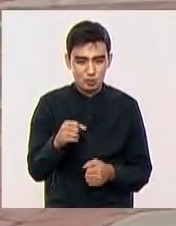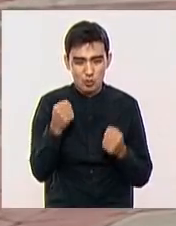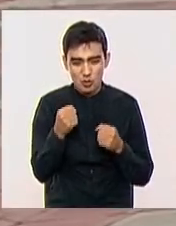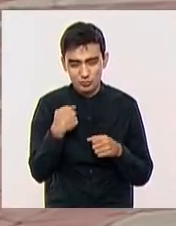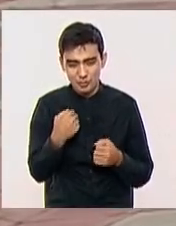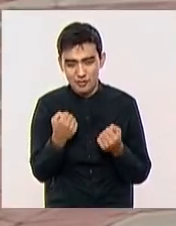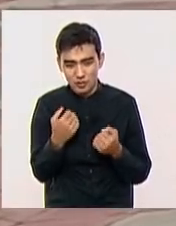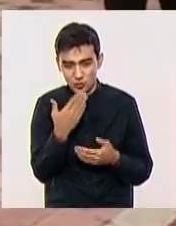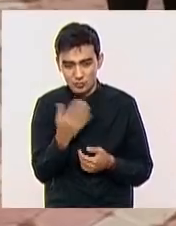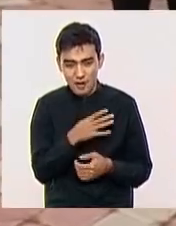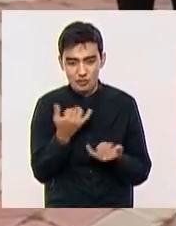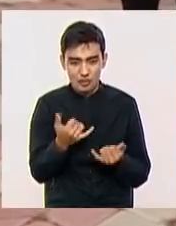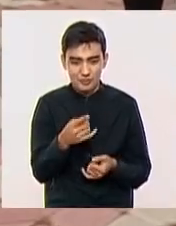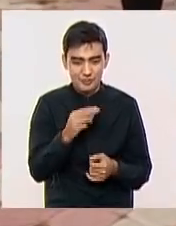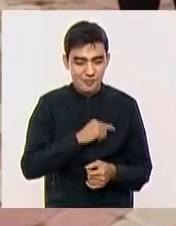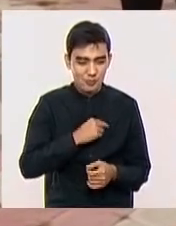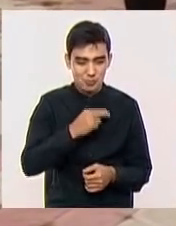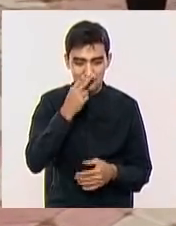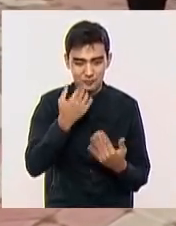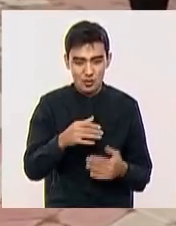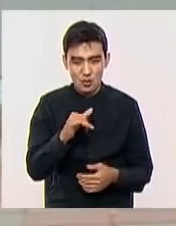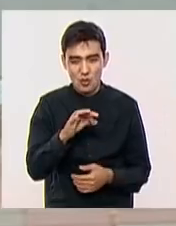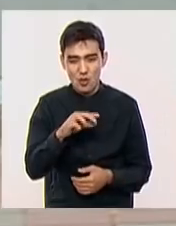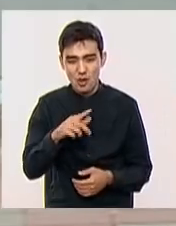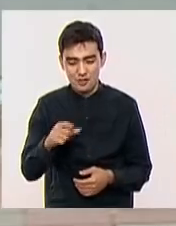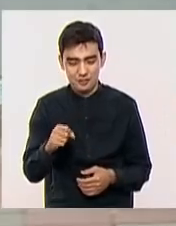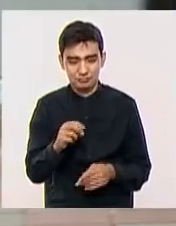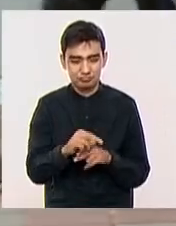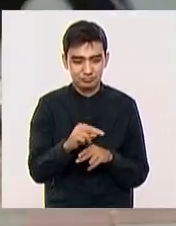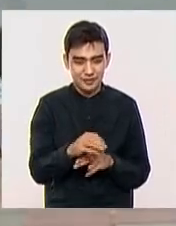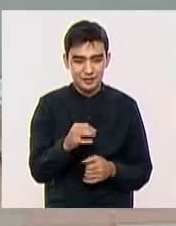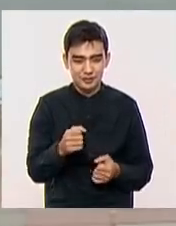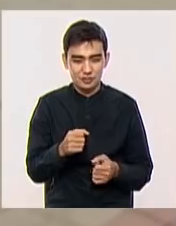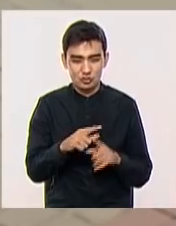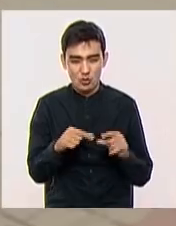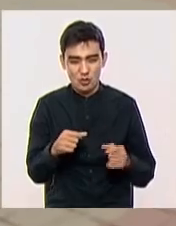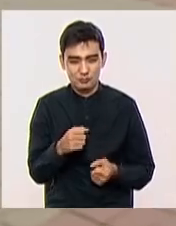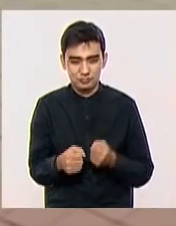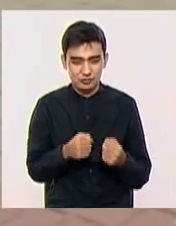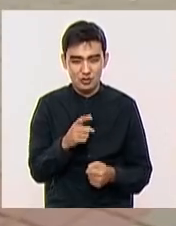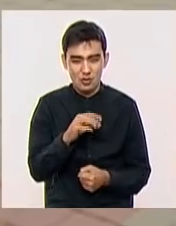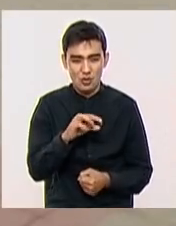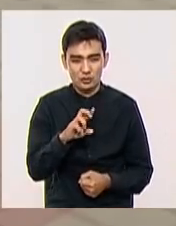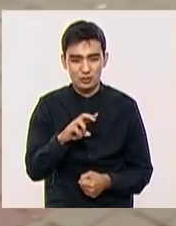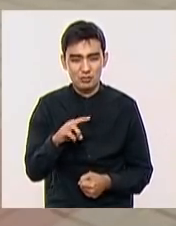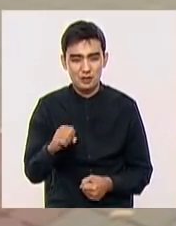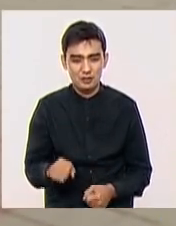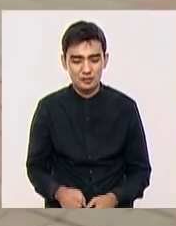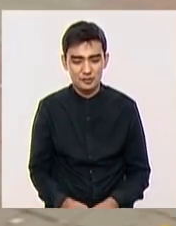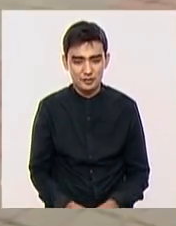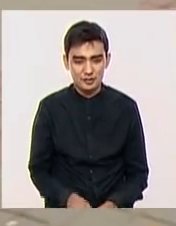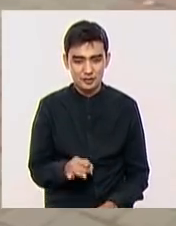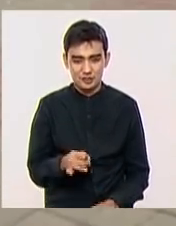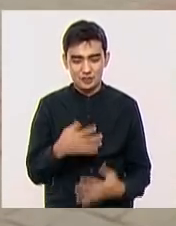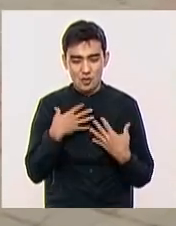не занималась. А теперь это ее работа. Ольга – инструктор в школе скандинавской ходьбы. Позволяет вести